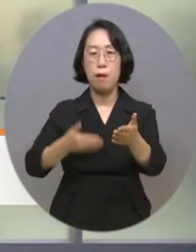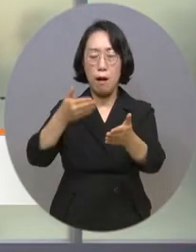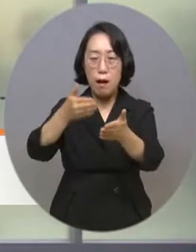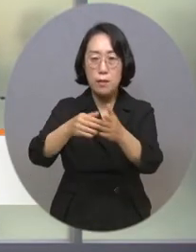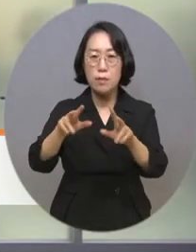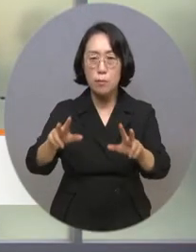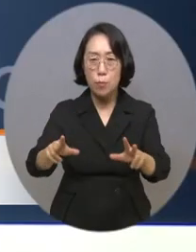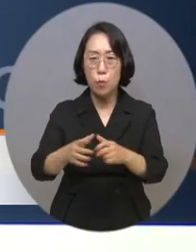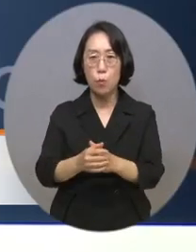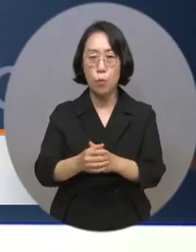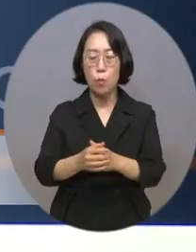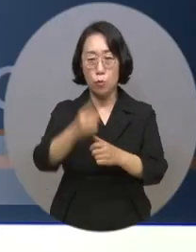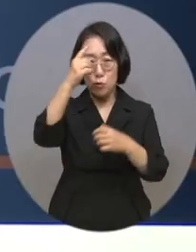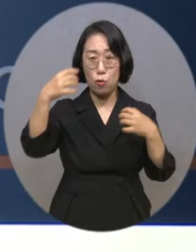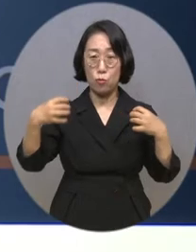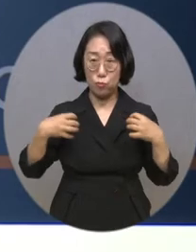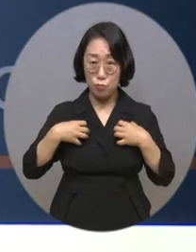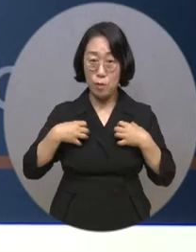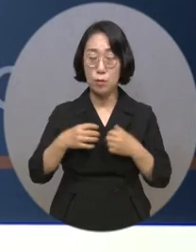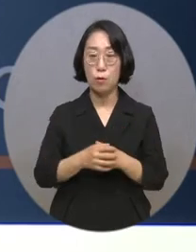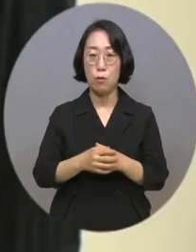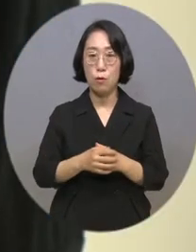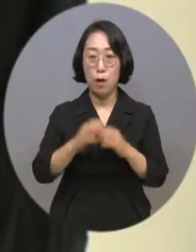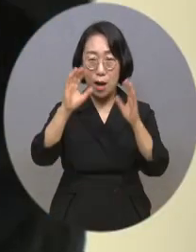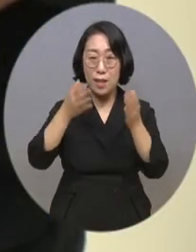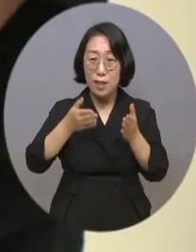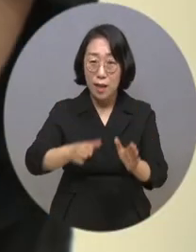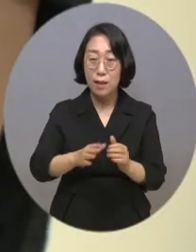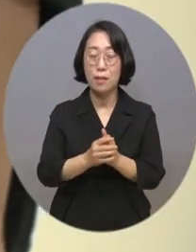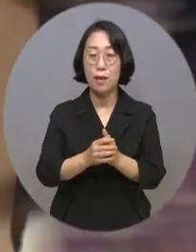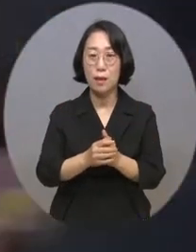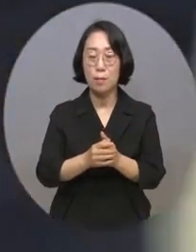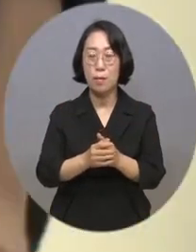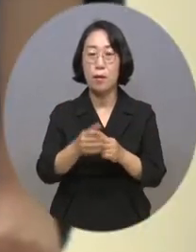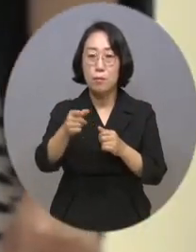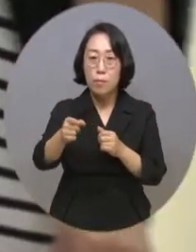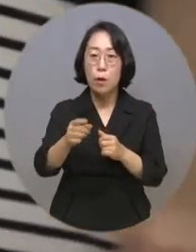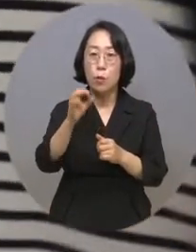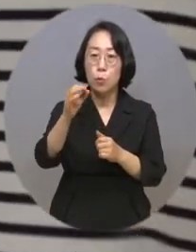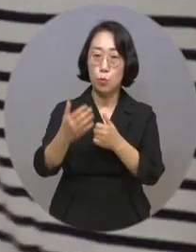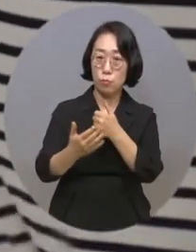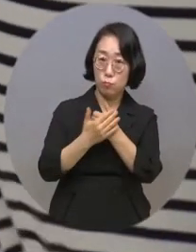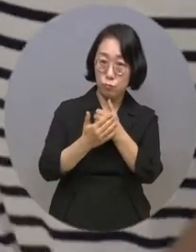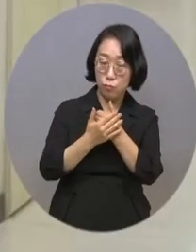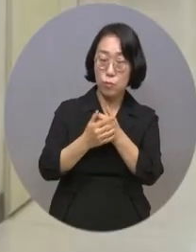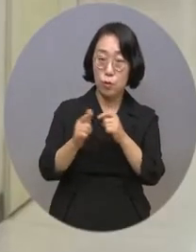국가나 지방자치단체를 통해 공공산후조리원과 성격이 비슷한